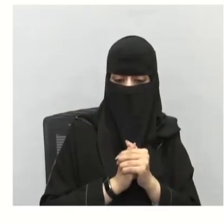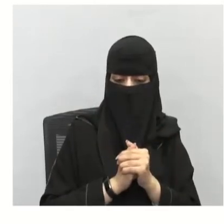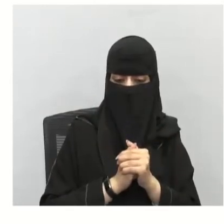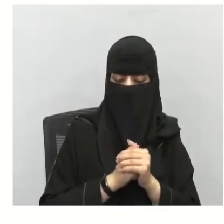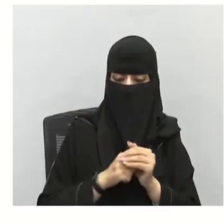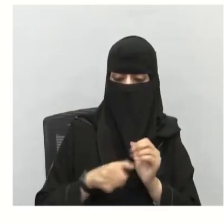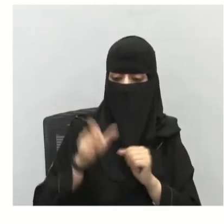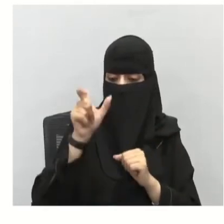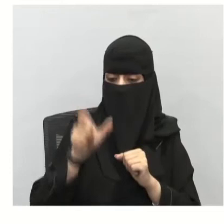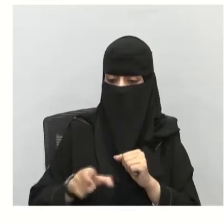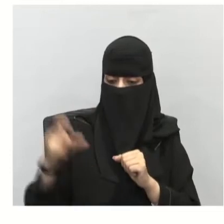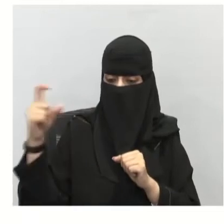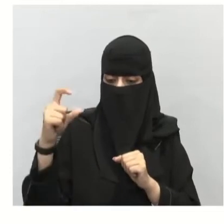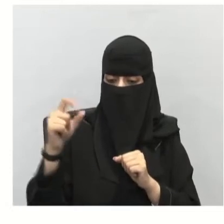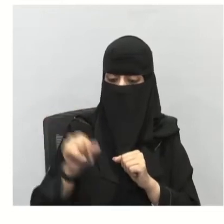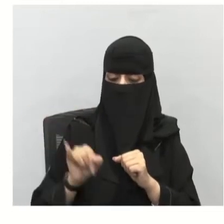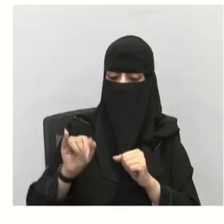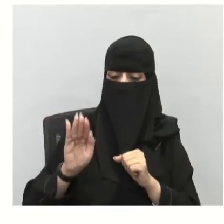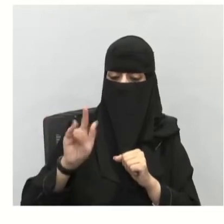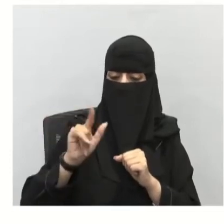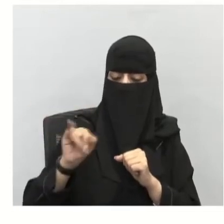مسلم، مسلم،